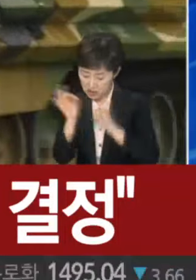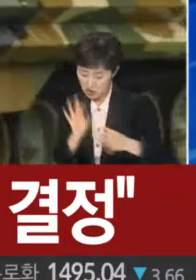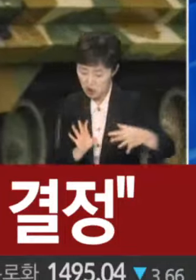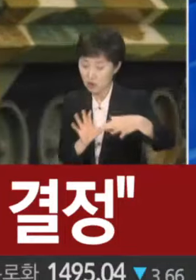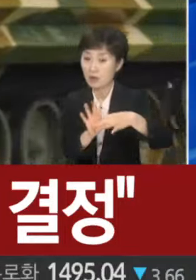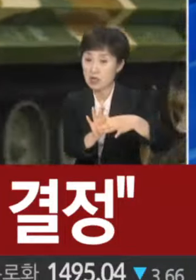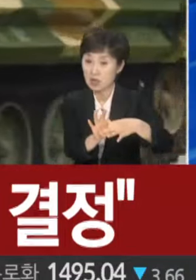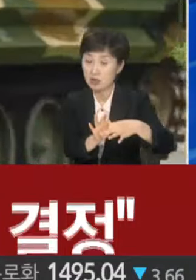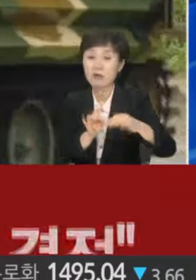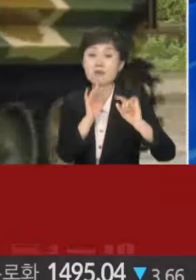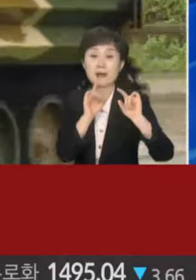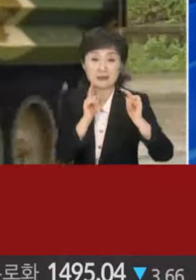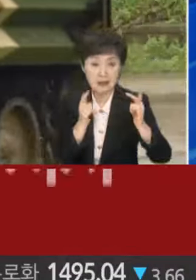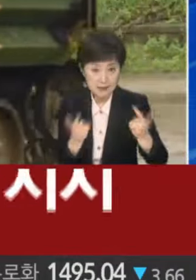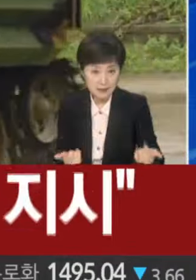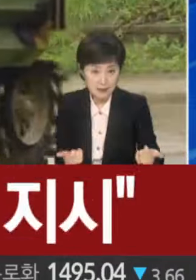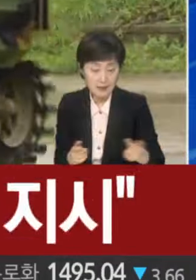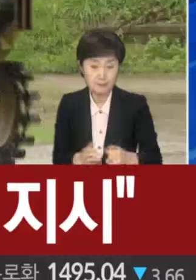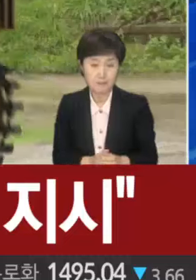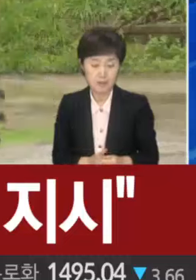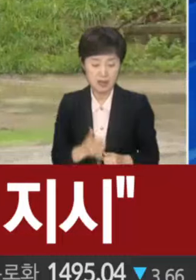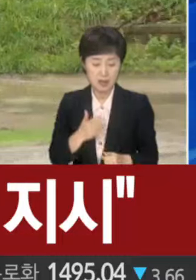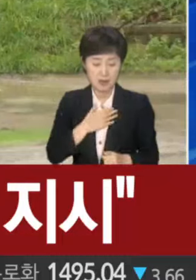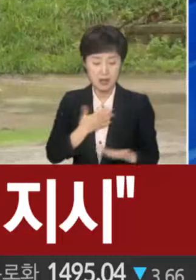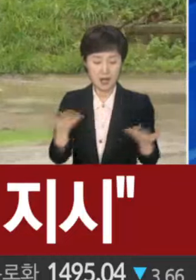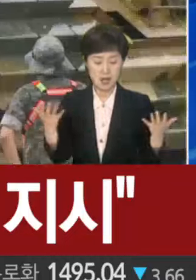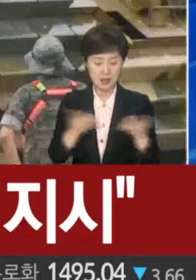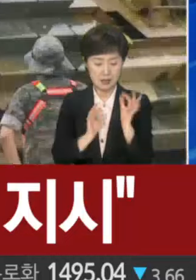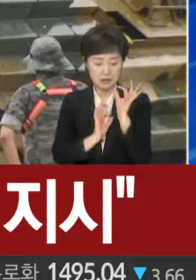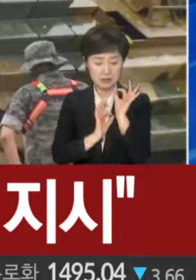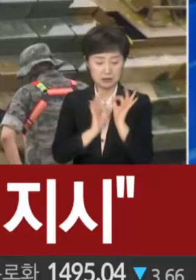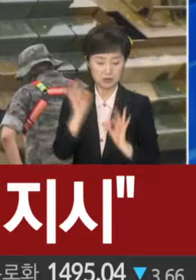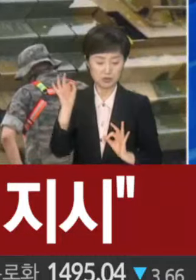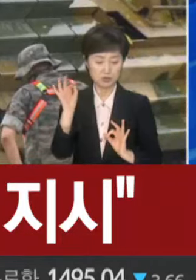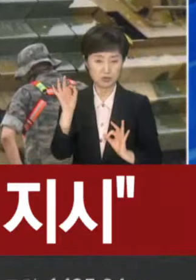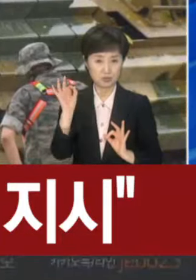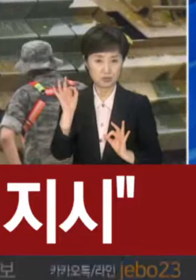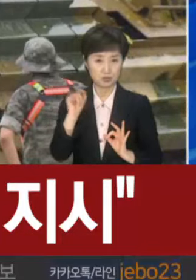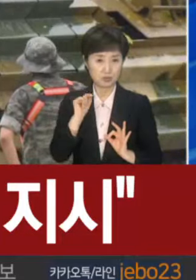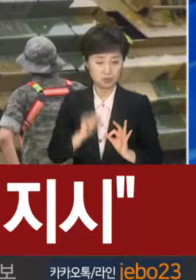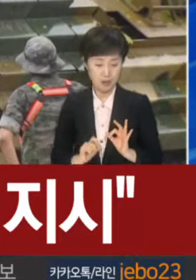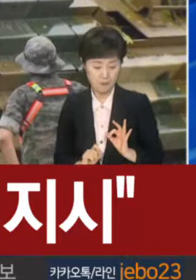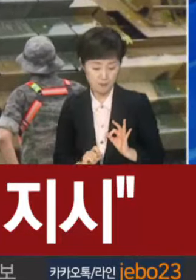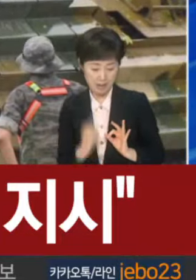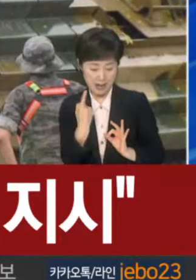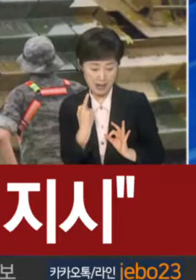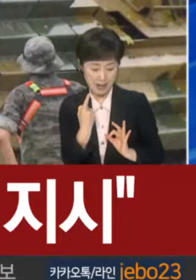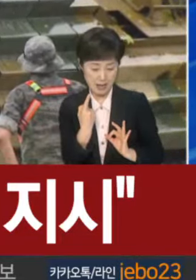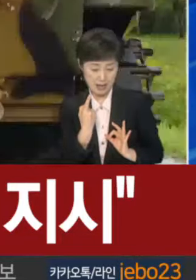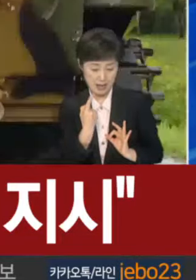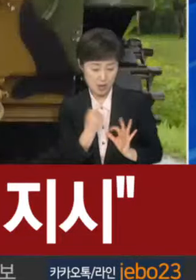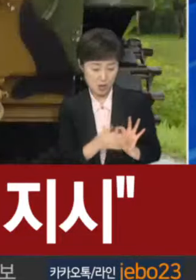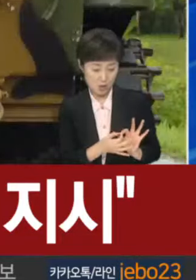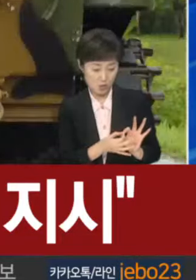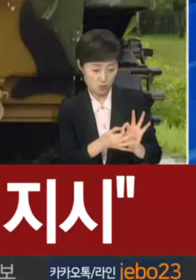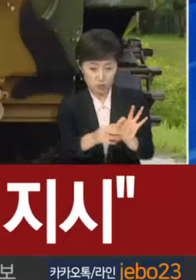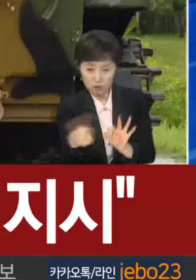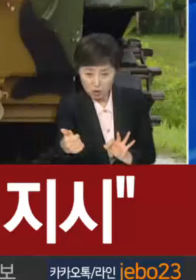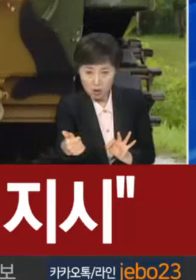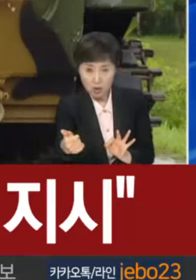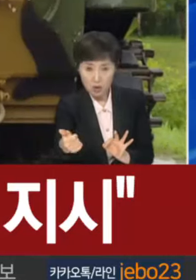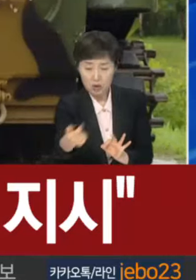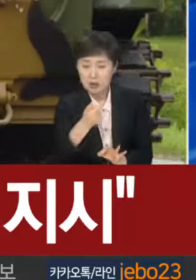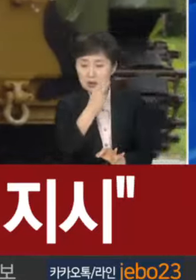것이 아니고요. 그 과실이 구체적이고 직접적으로 어떻게 이 사망이라는 결과에 영향을 미쳤는지 그 상당히